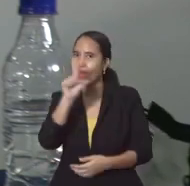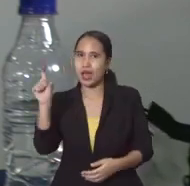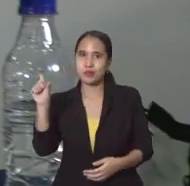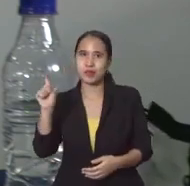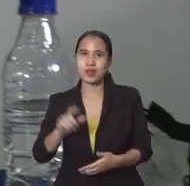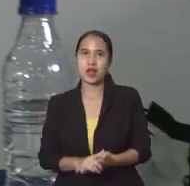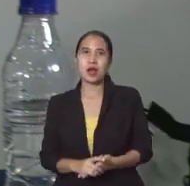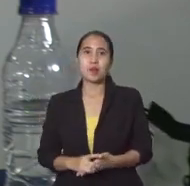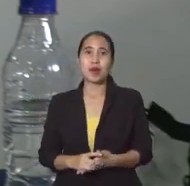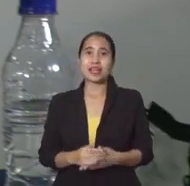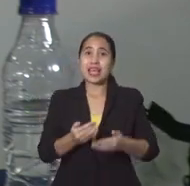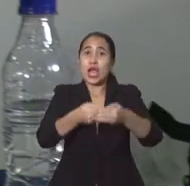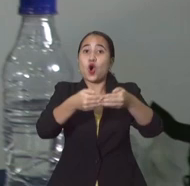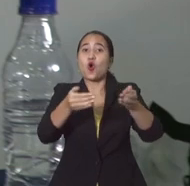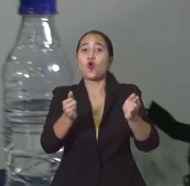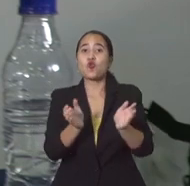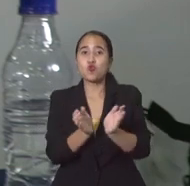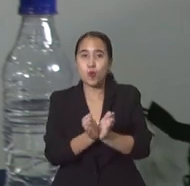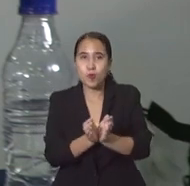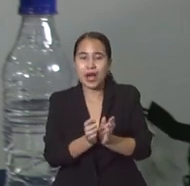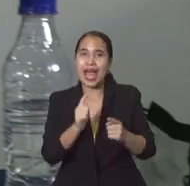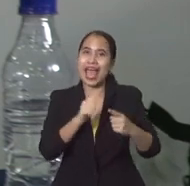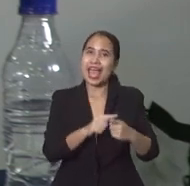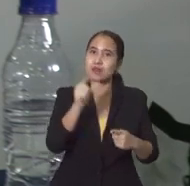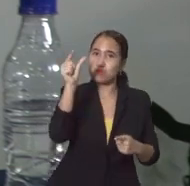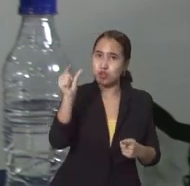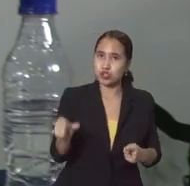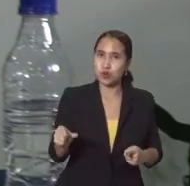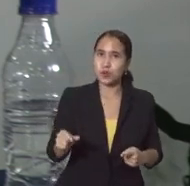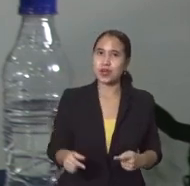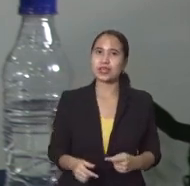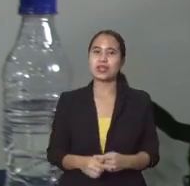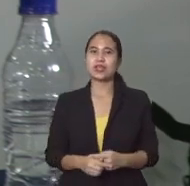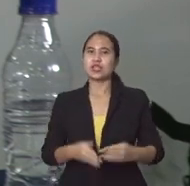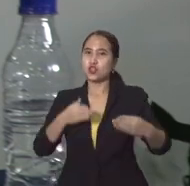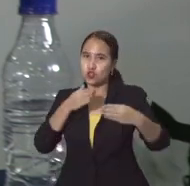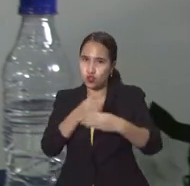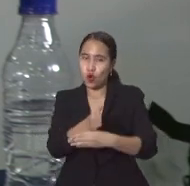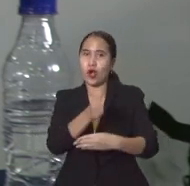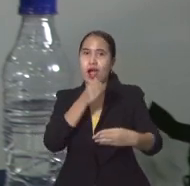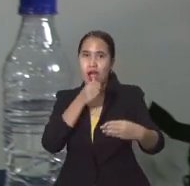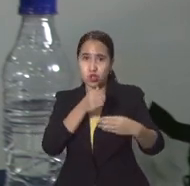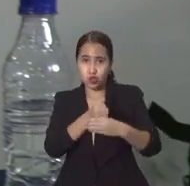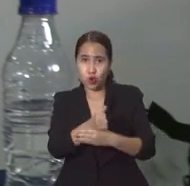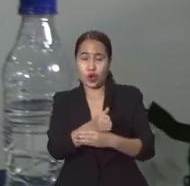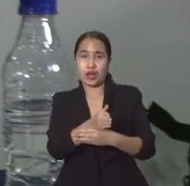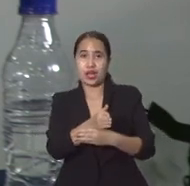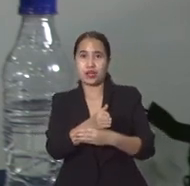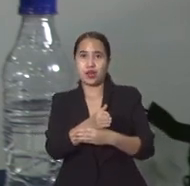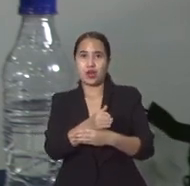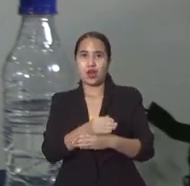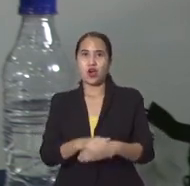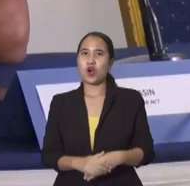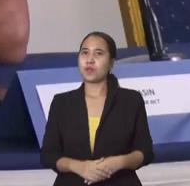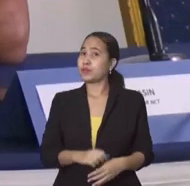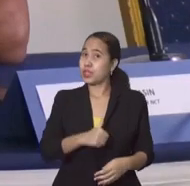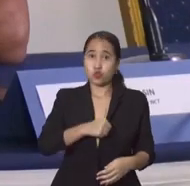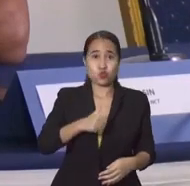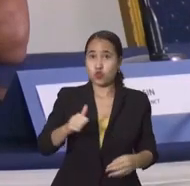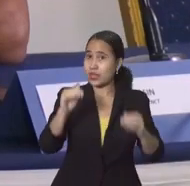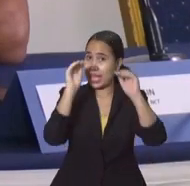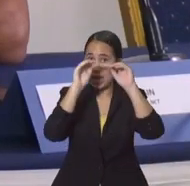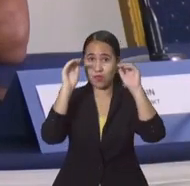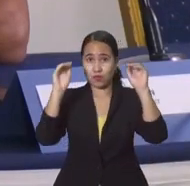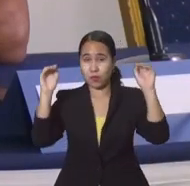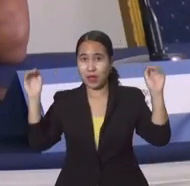zijn platforms en er zijn personen die stevast misinformatie en misleiding gebruiken